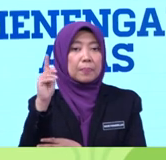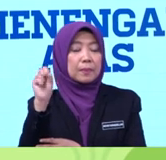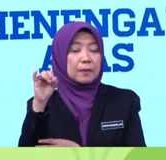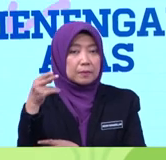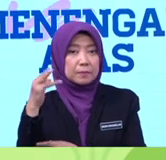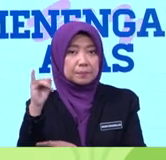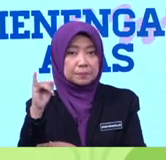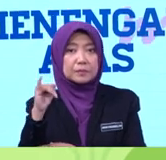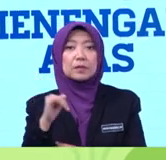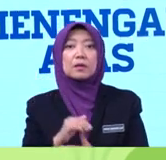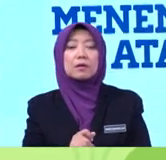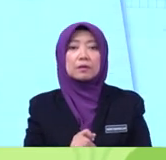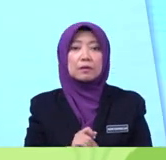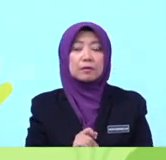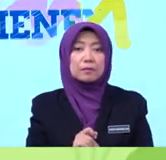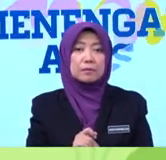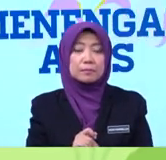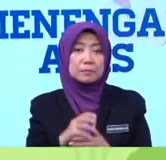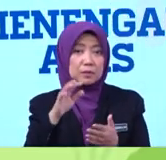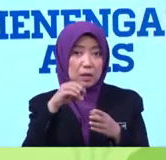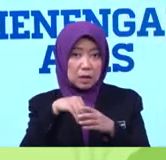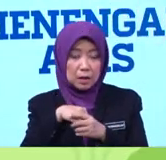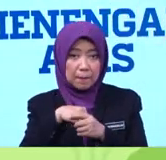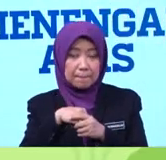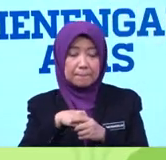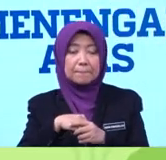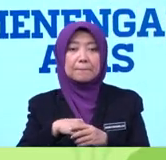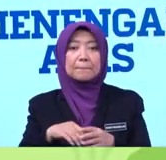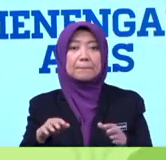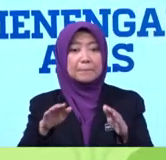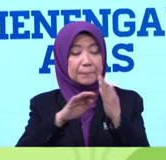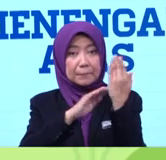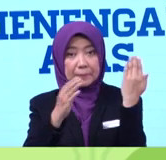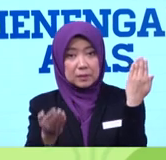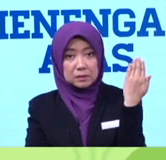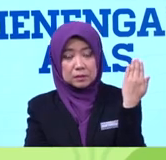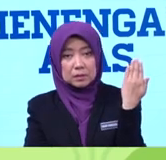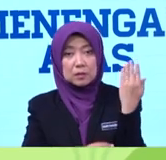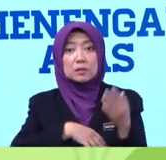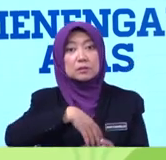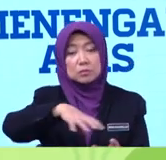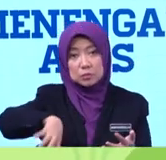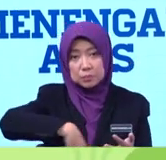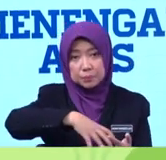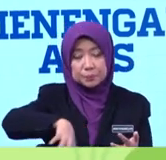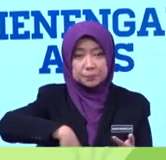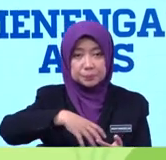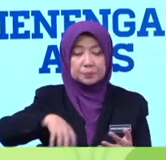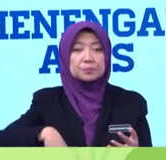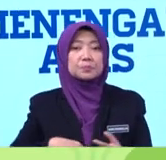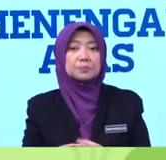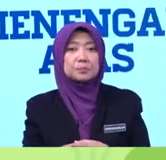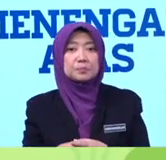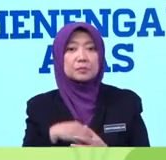efektif mikroorganisme ke dalam BC dan kita Gaul kan campuran tanah dan